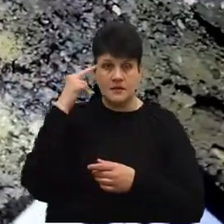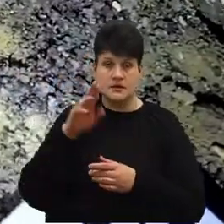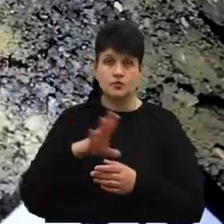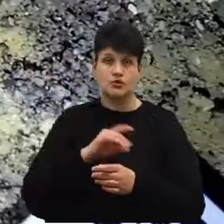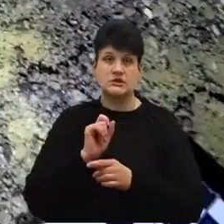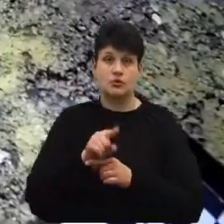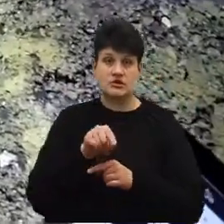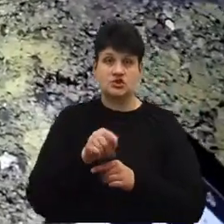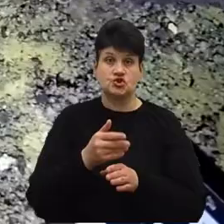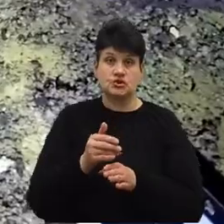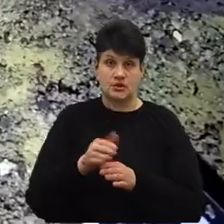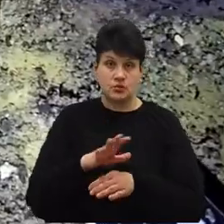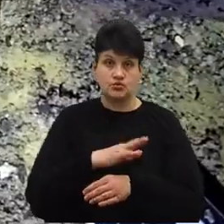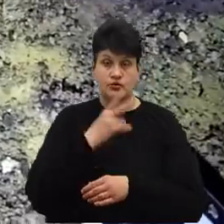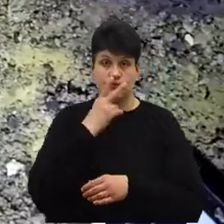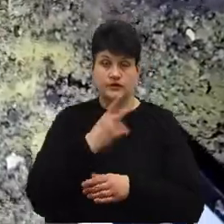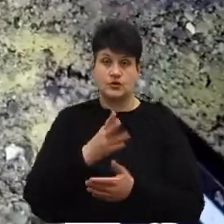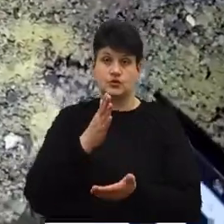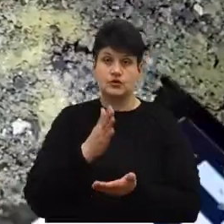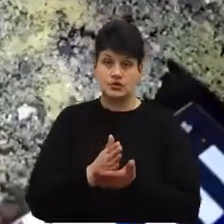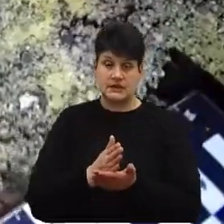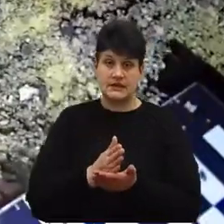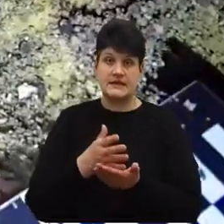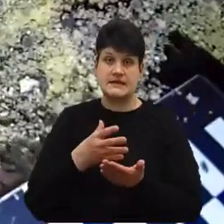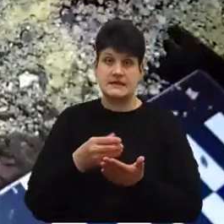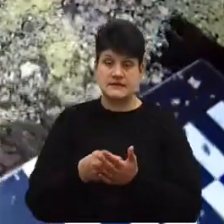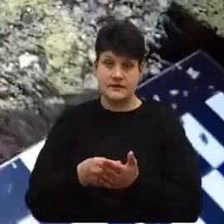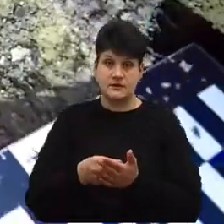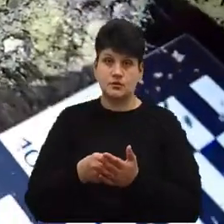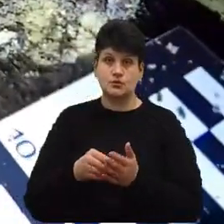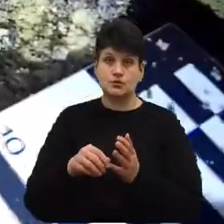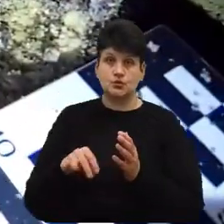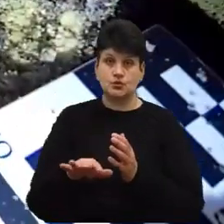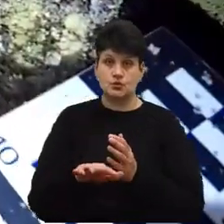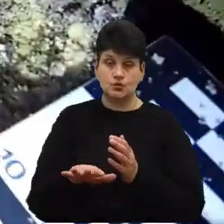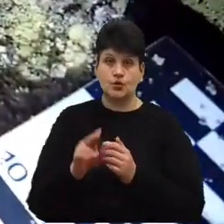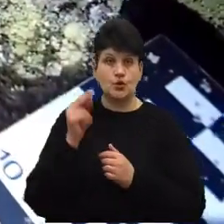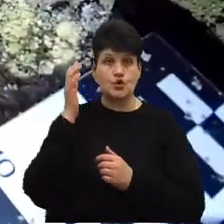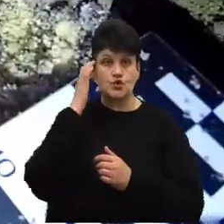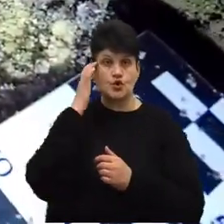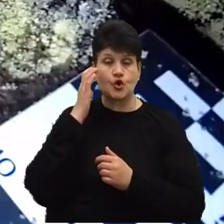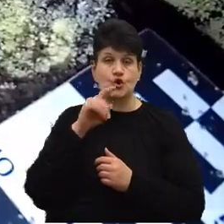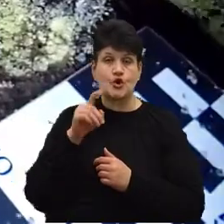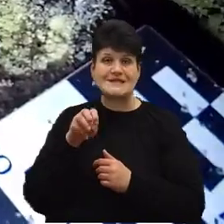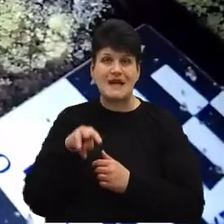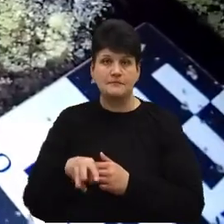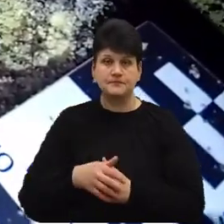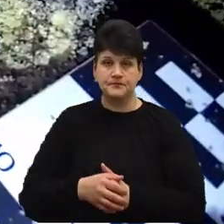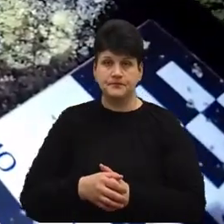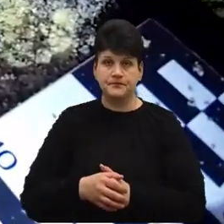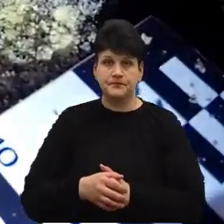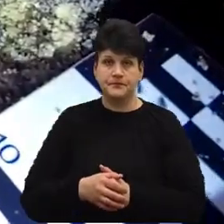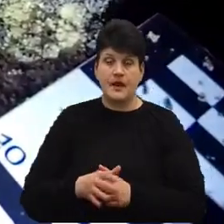частини. Видно, що є наносний ґрунт верхній. Чорний зем. Але вона